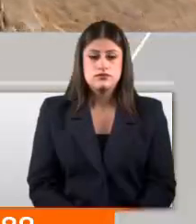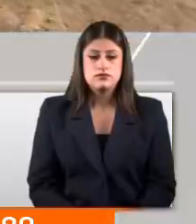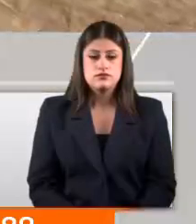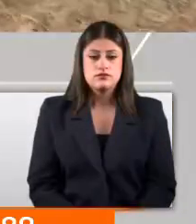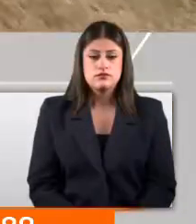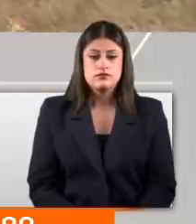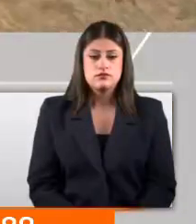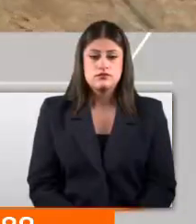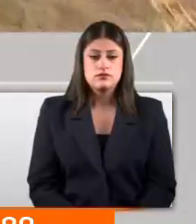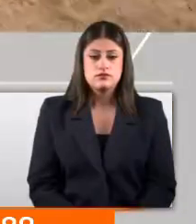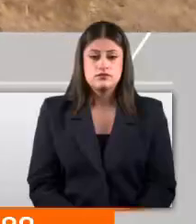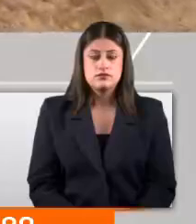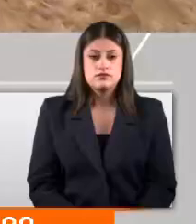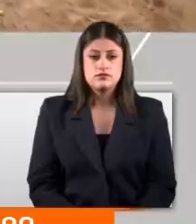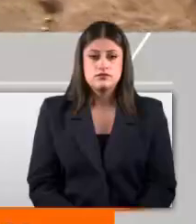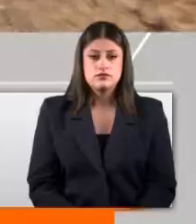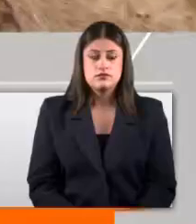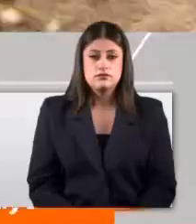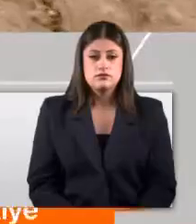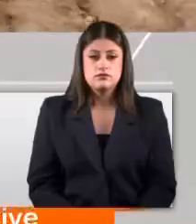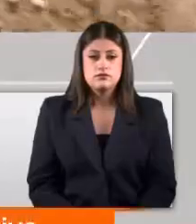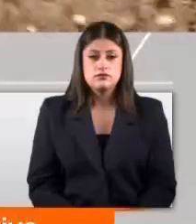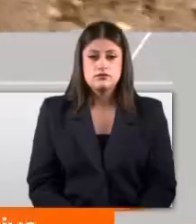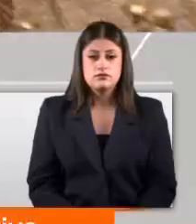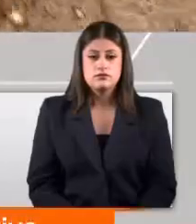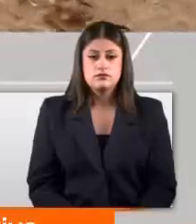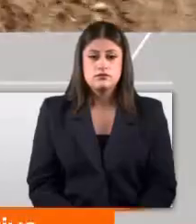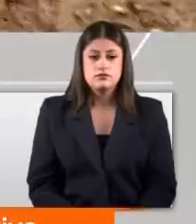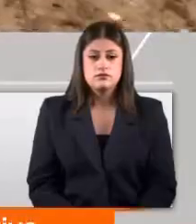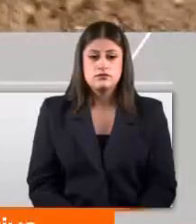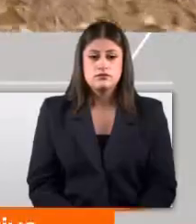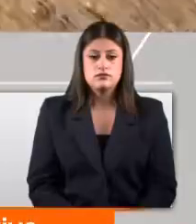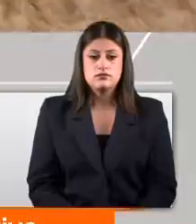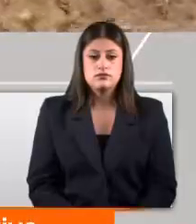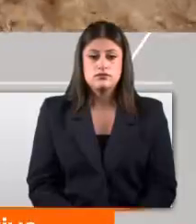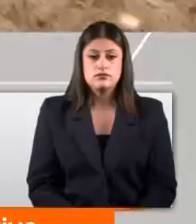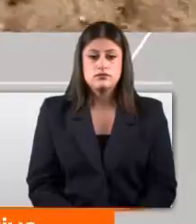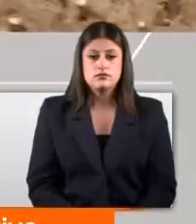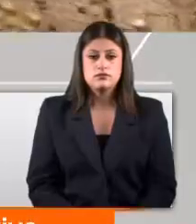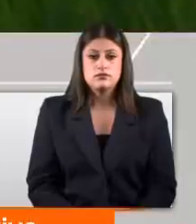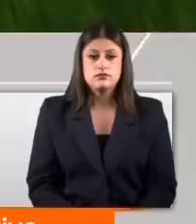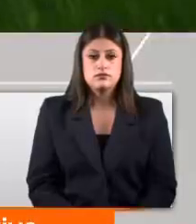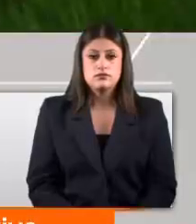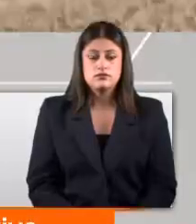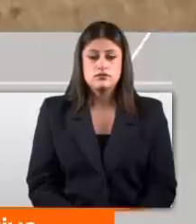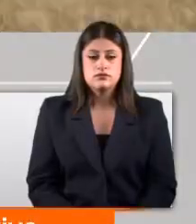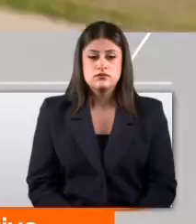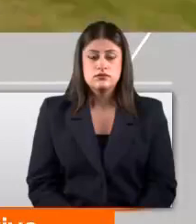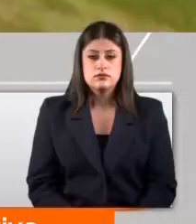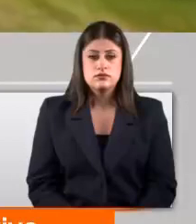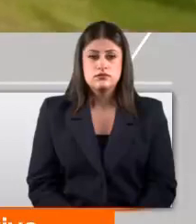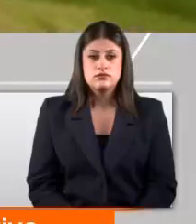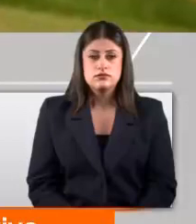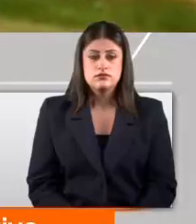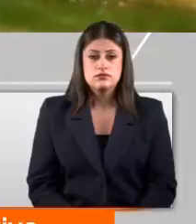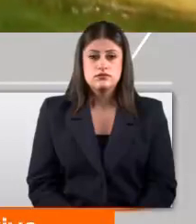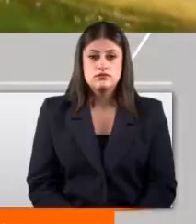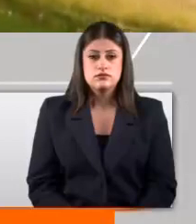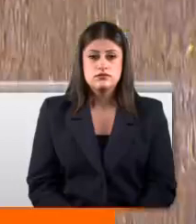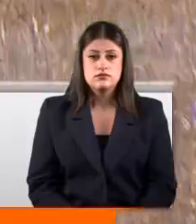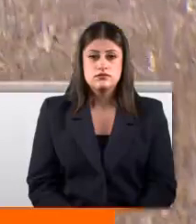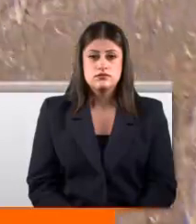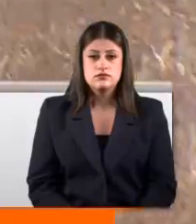Millet kendini bir bu taraflara atmak istiyor. İstanbul'dan kurtulmak istiyor. Ev satışlarında aynı şekilde yüksek